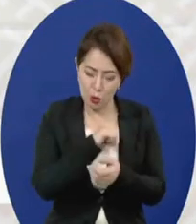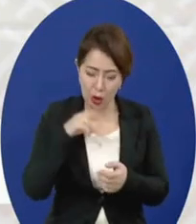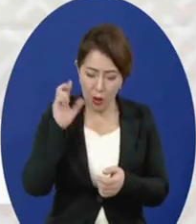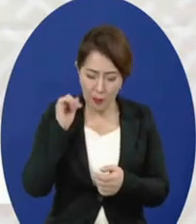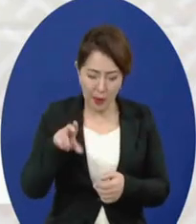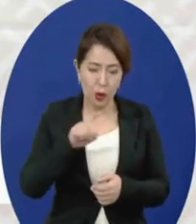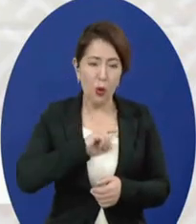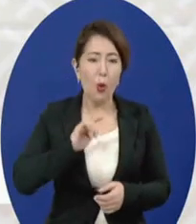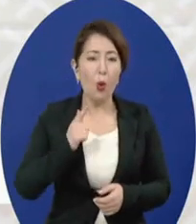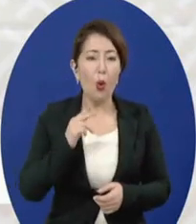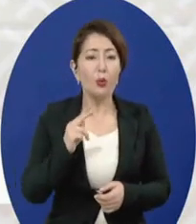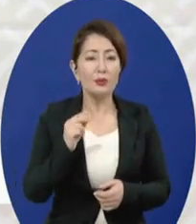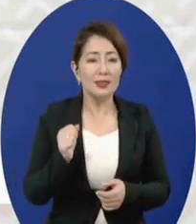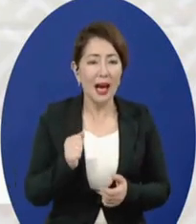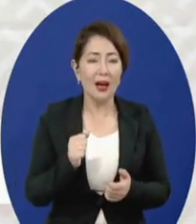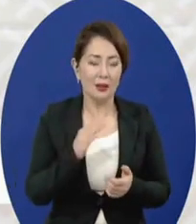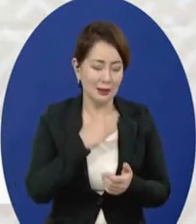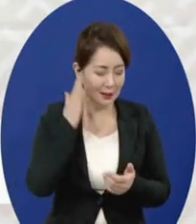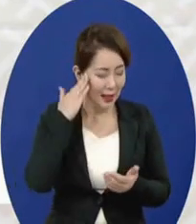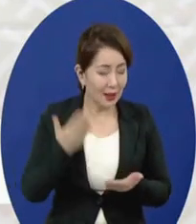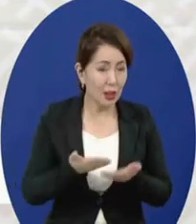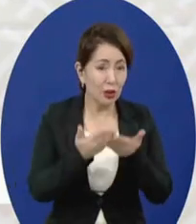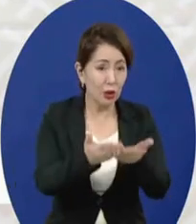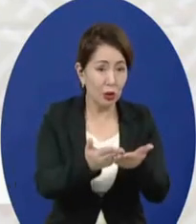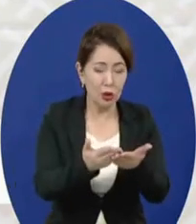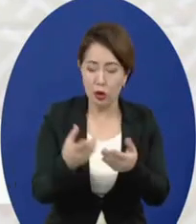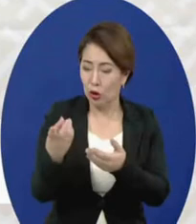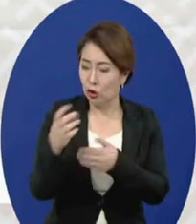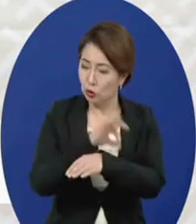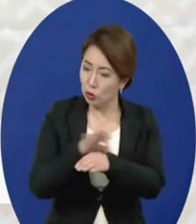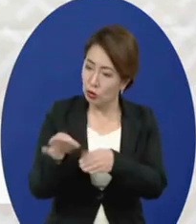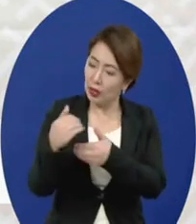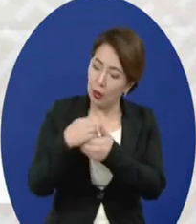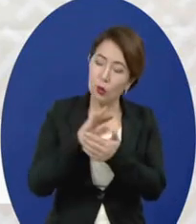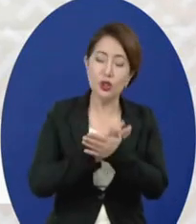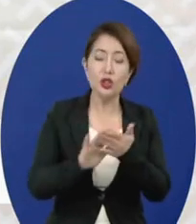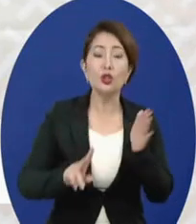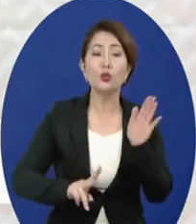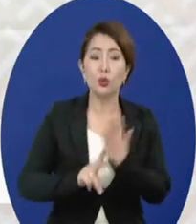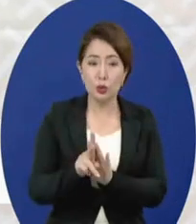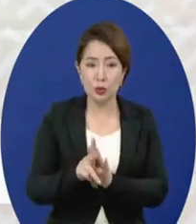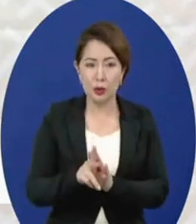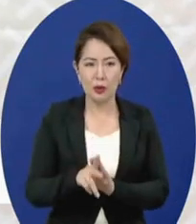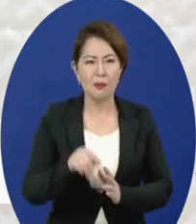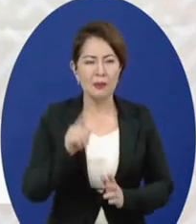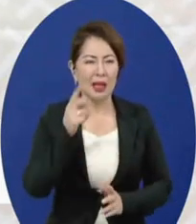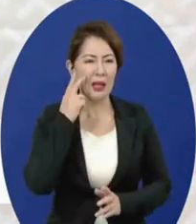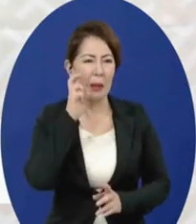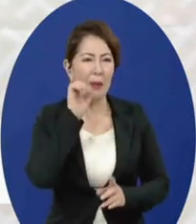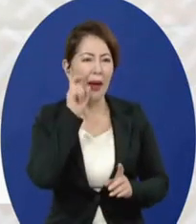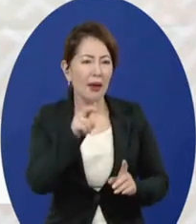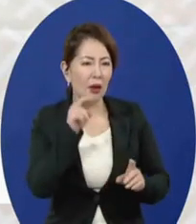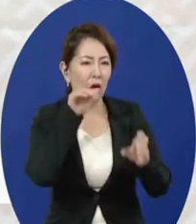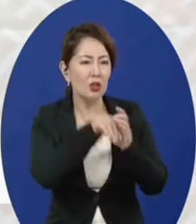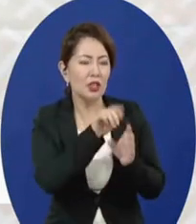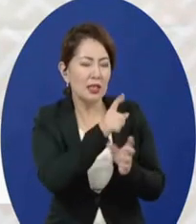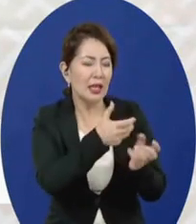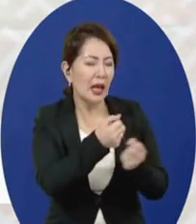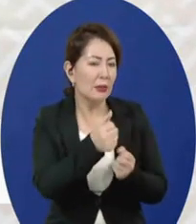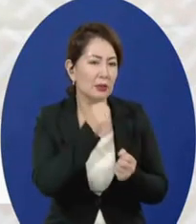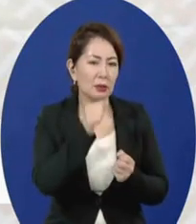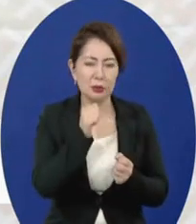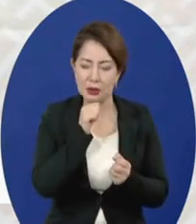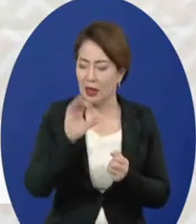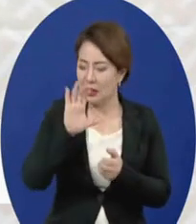болгоод өөрсдийнхөө төсөл болгон бусад хөрөнгө оруулалтаа хийх гэм шин их үсэр. Өөрөөр хэлбэл зөвхөн юм бол болохоор банк дээр гүйж очиж зээл авдаг